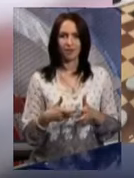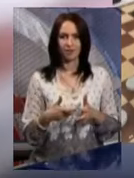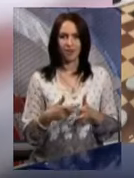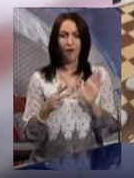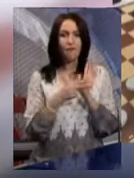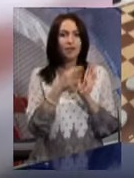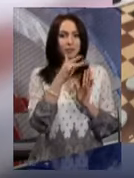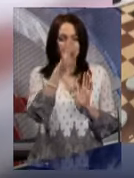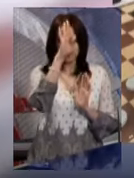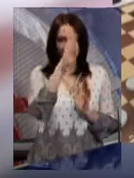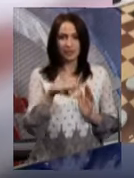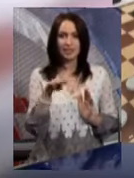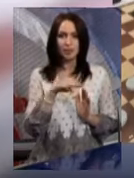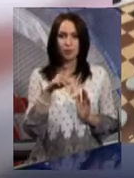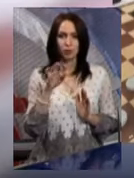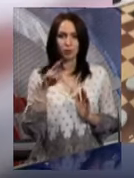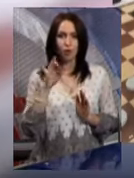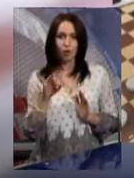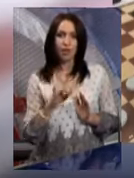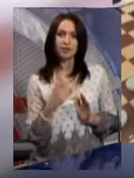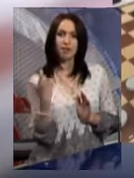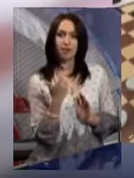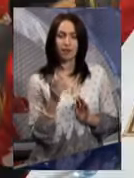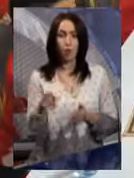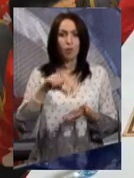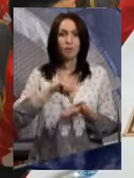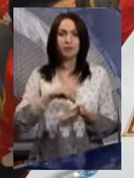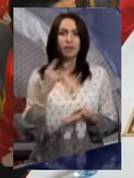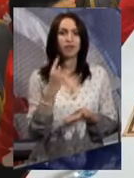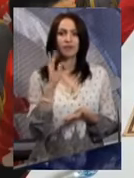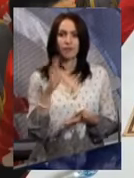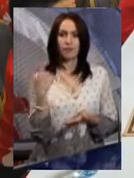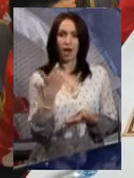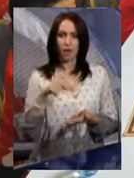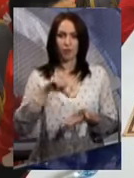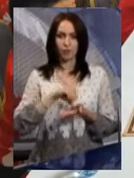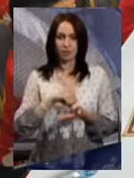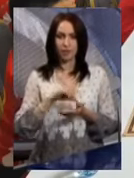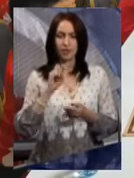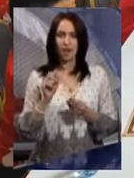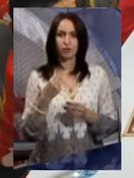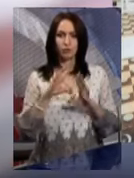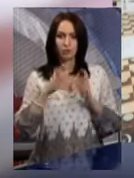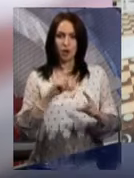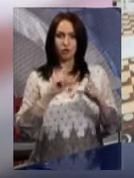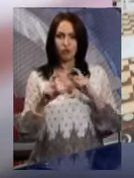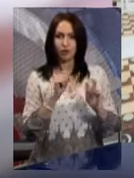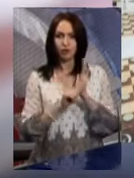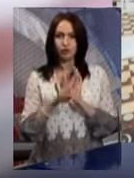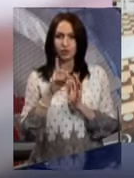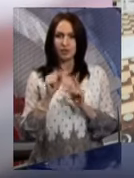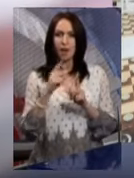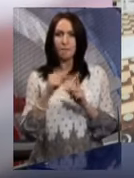Восьмирічний харків'янин Тимур Золотар – єдиний, хто представляв Харків на юнацькому чемпіонаті світу з шашок 64 за